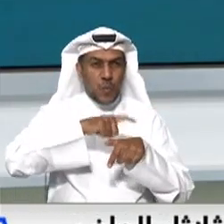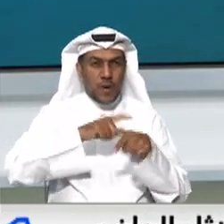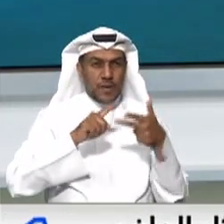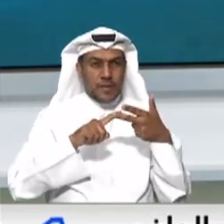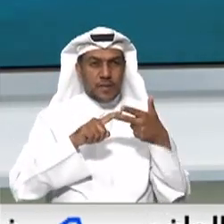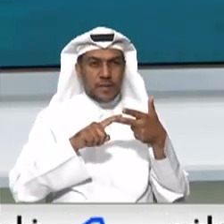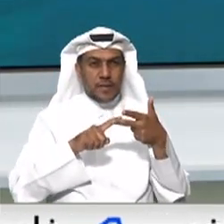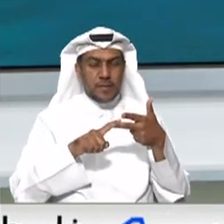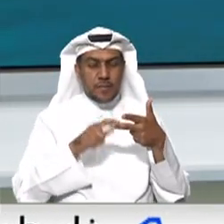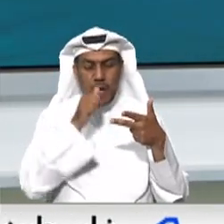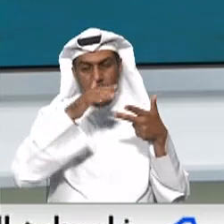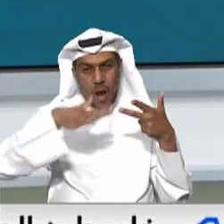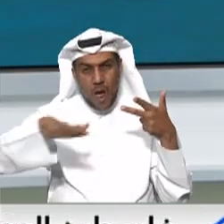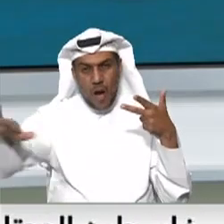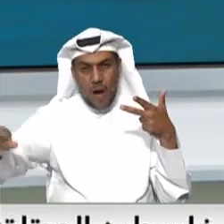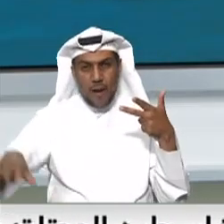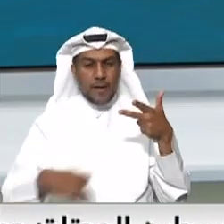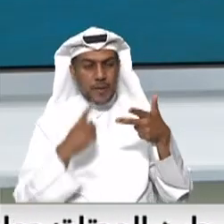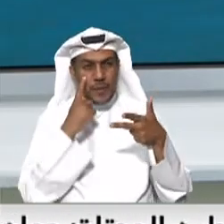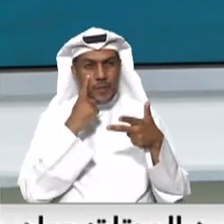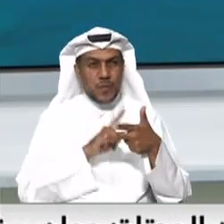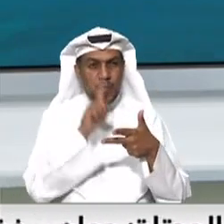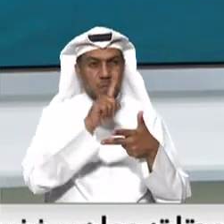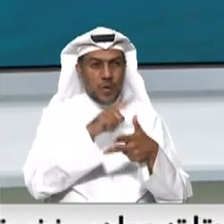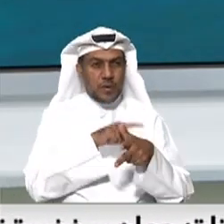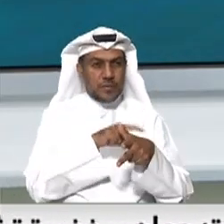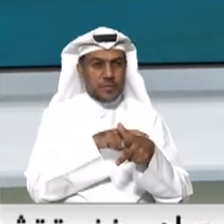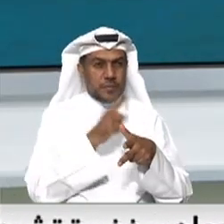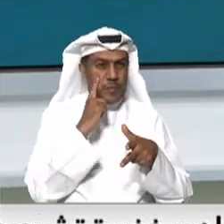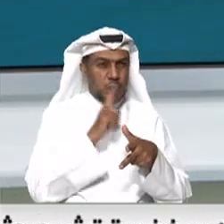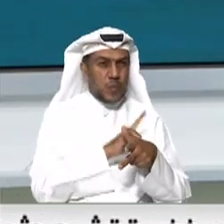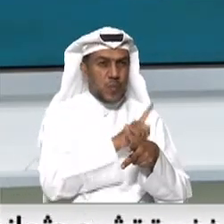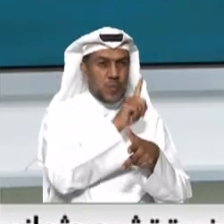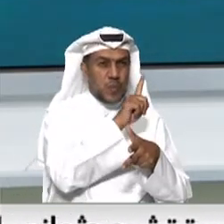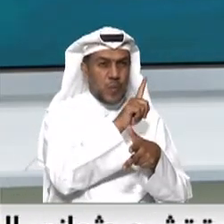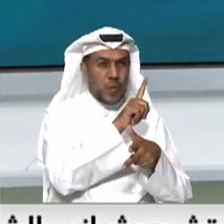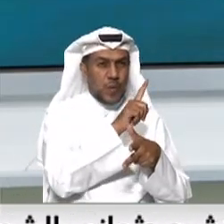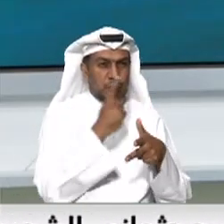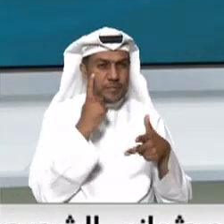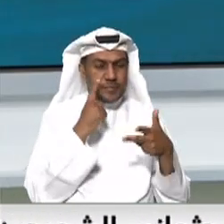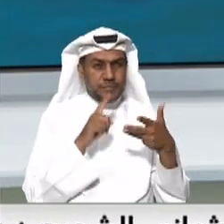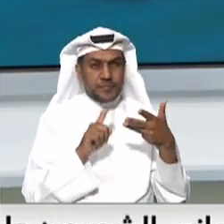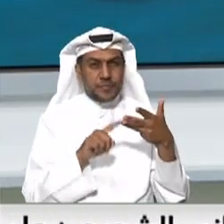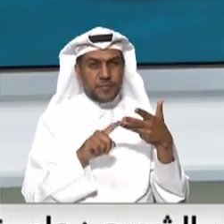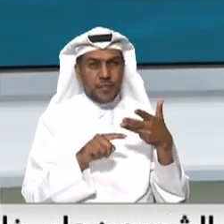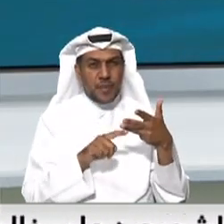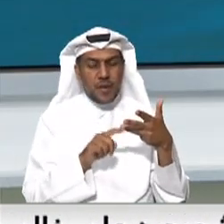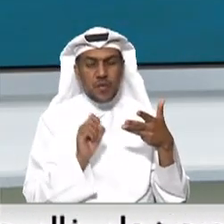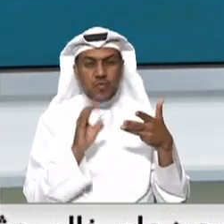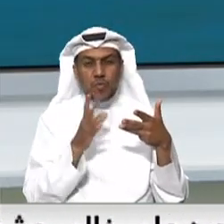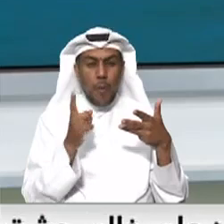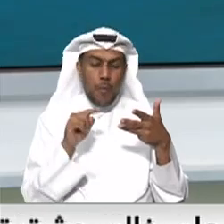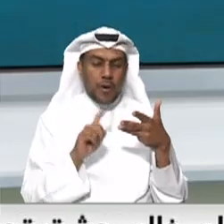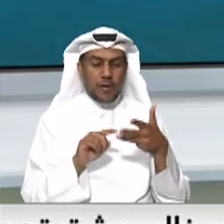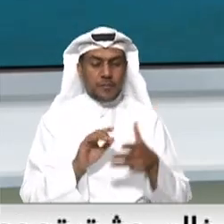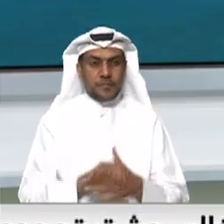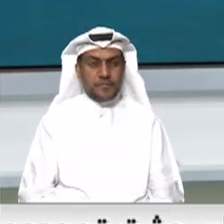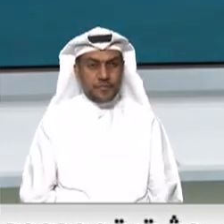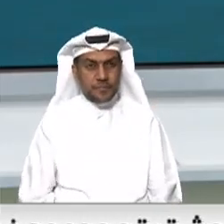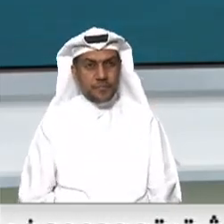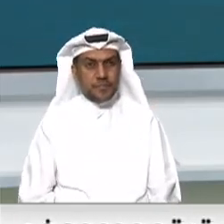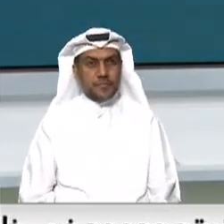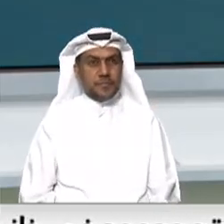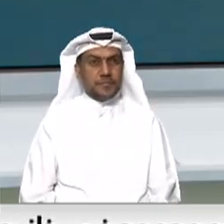مساء والجزر باذن الله باكر راح يكون عشر واثنين دقيقه صباحا والجزر الثاني راح يكون مع ساعات الصباح الاولى في اليوم الذي